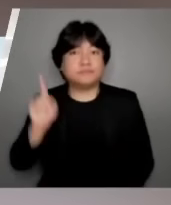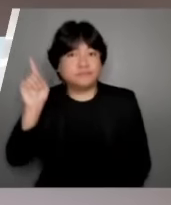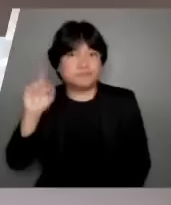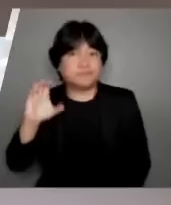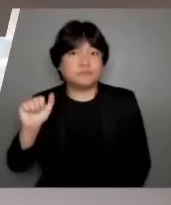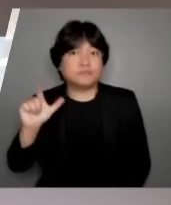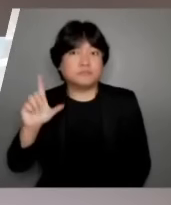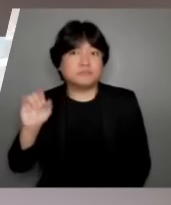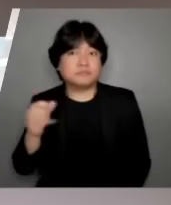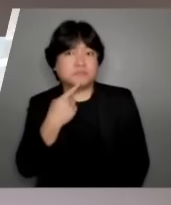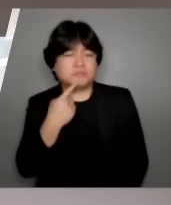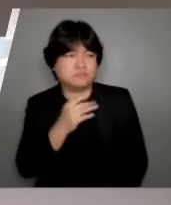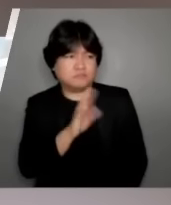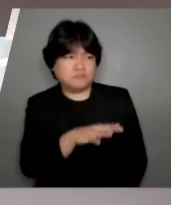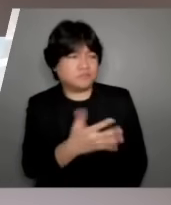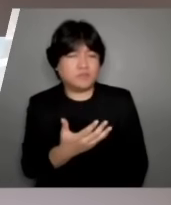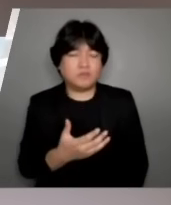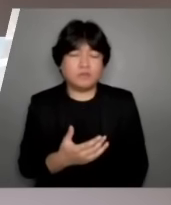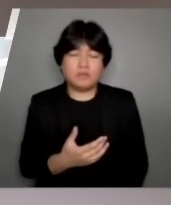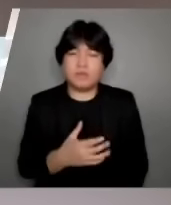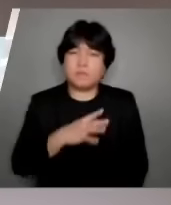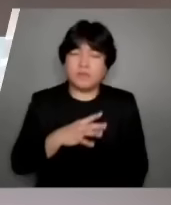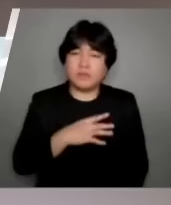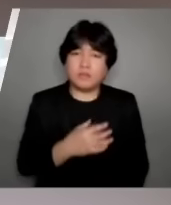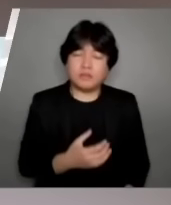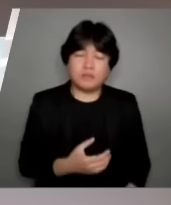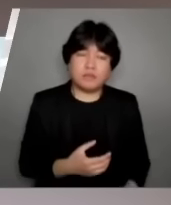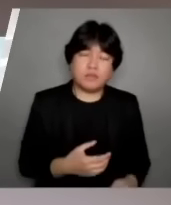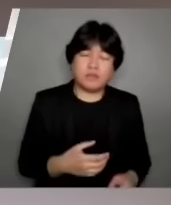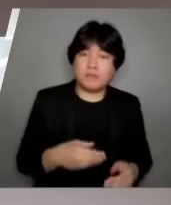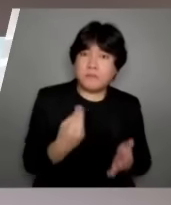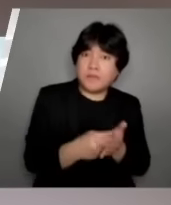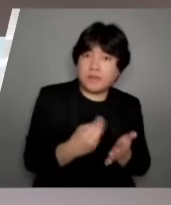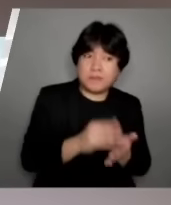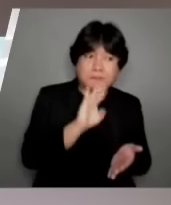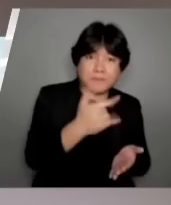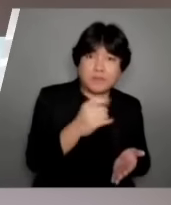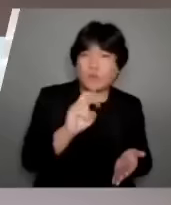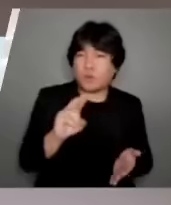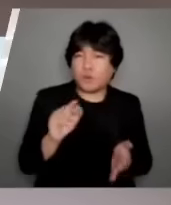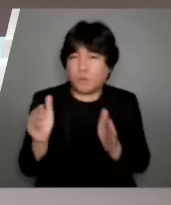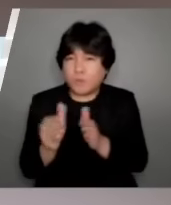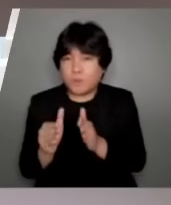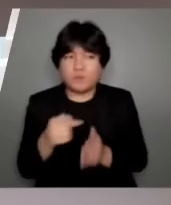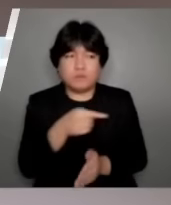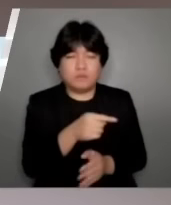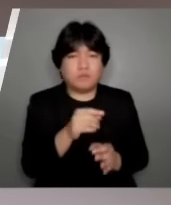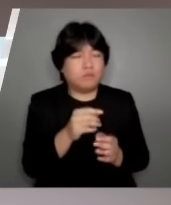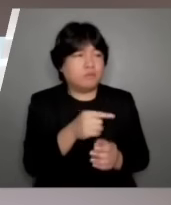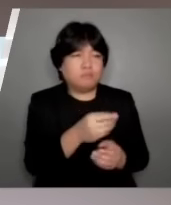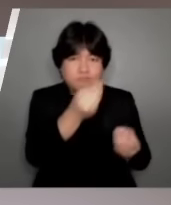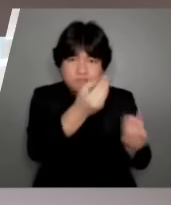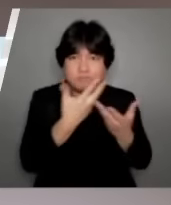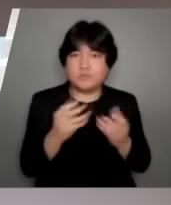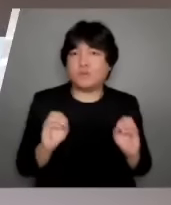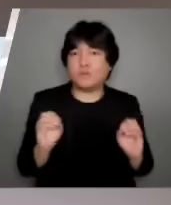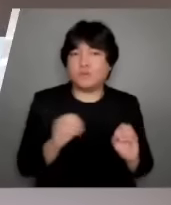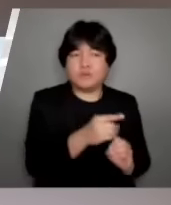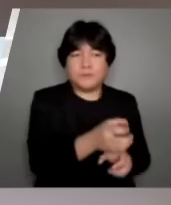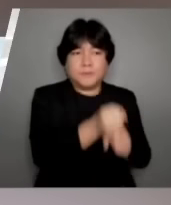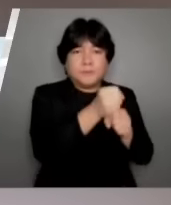liit o laki ng amount po na incentives po na ginalaw niya. Kundi po sa pagtago at paggalaw